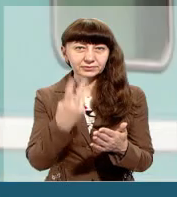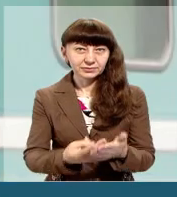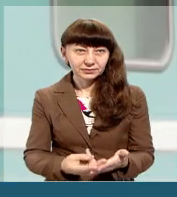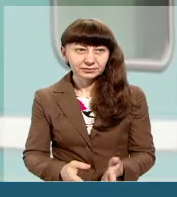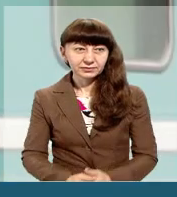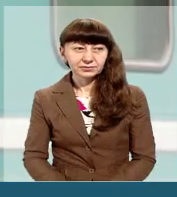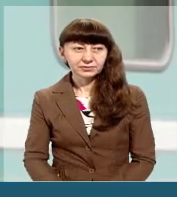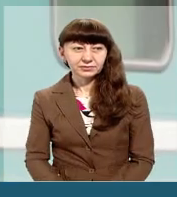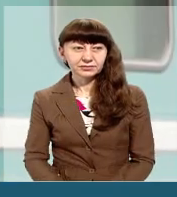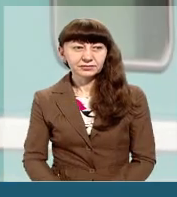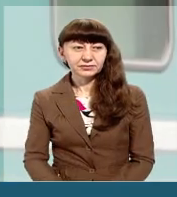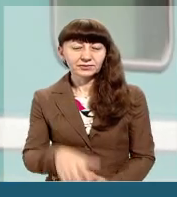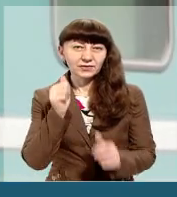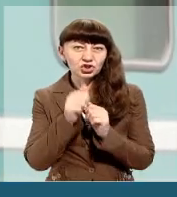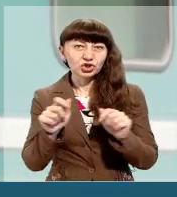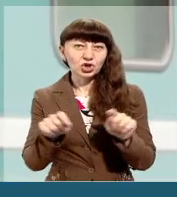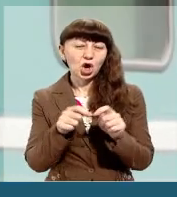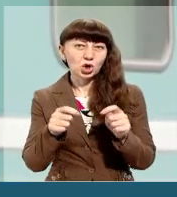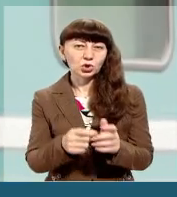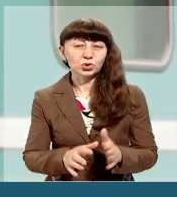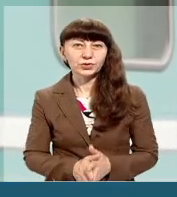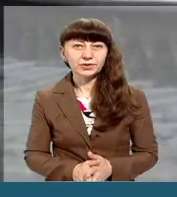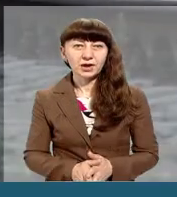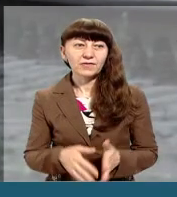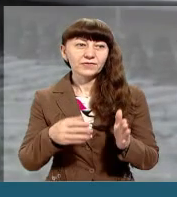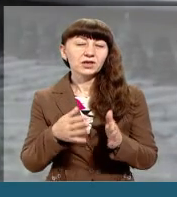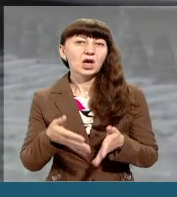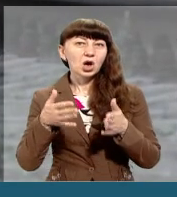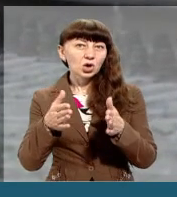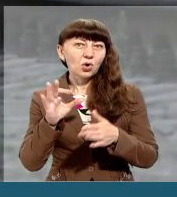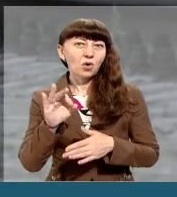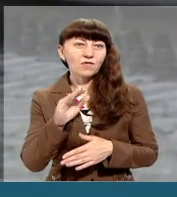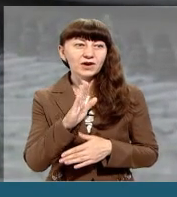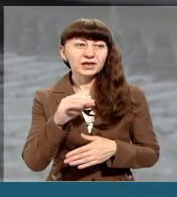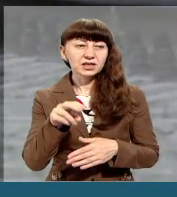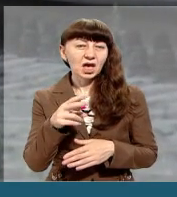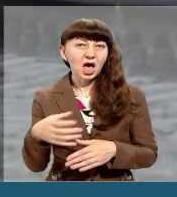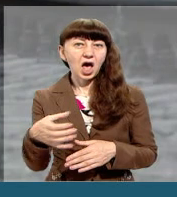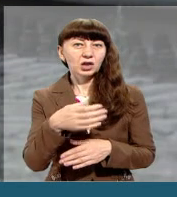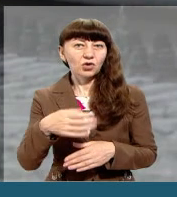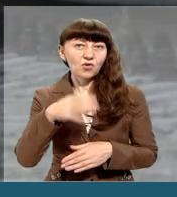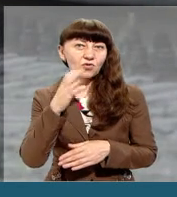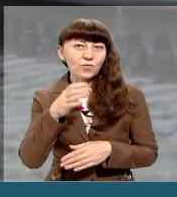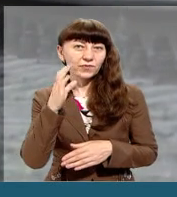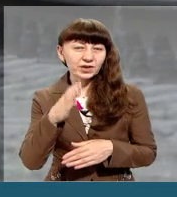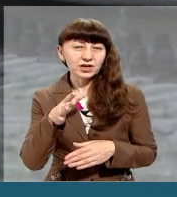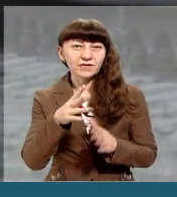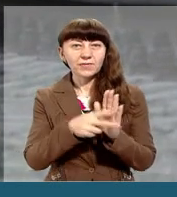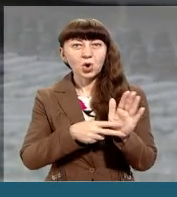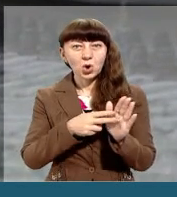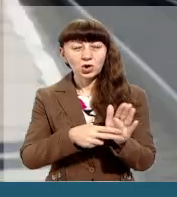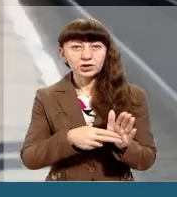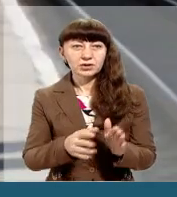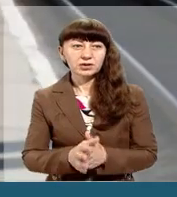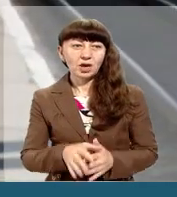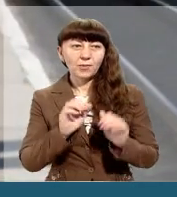люди. Самым частым нарушением, что пересекается в пути сотрудники ЛОВД, называют распитие алкогольных напитков. Пассажиры под шофе